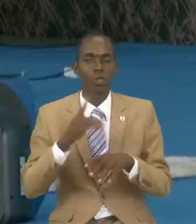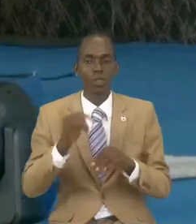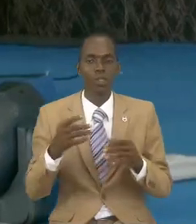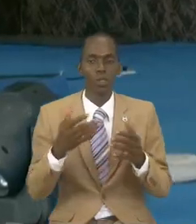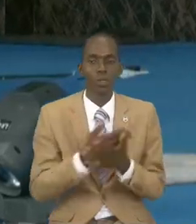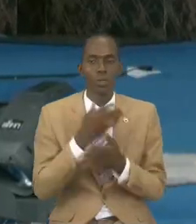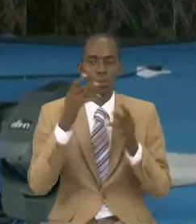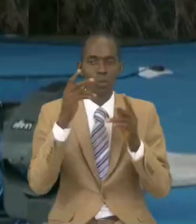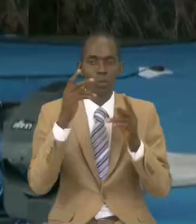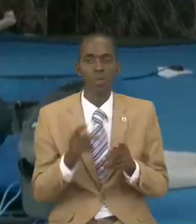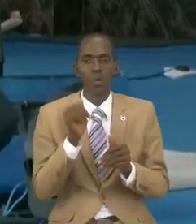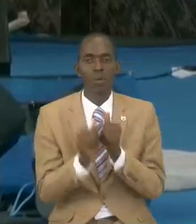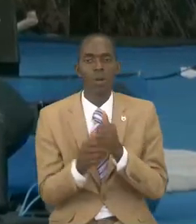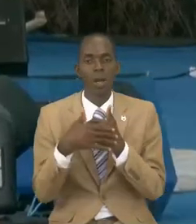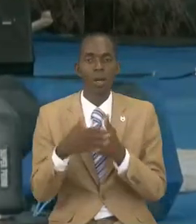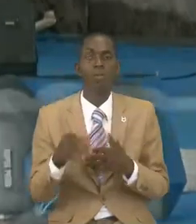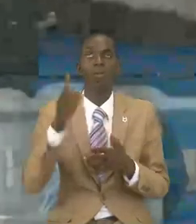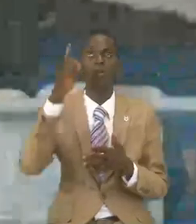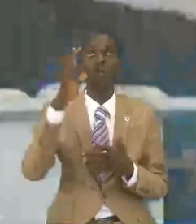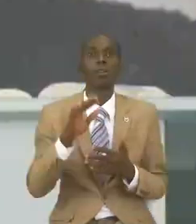l'homme nouveau, créé selon Dieu,